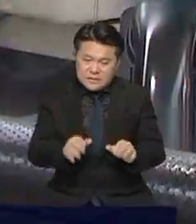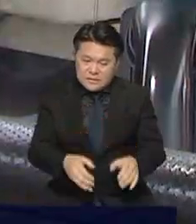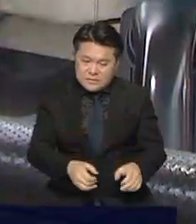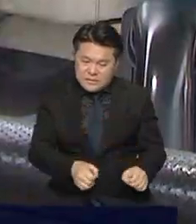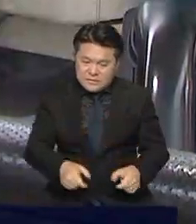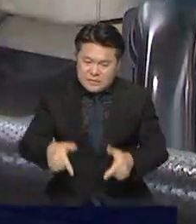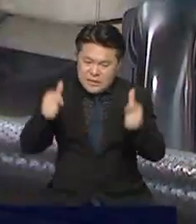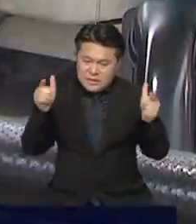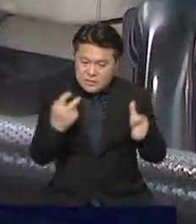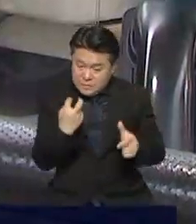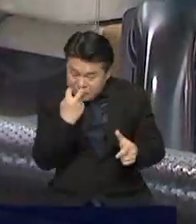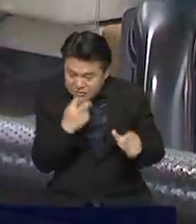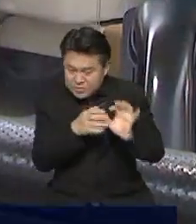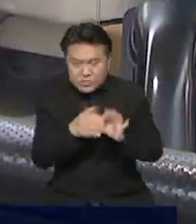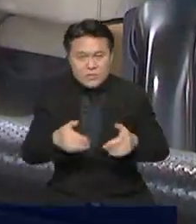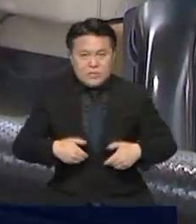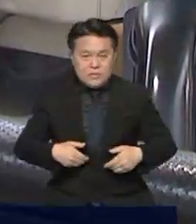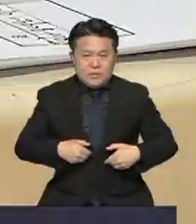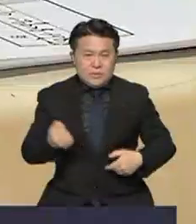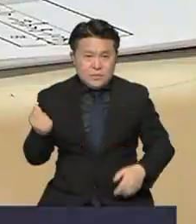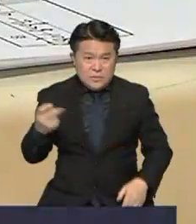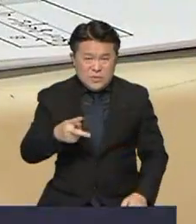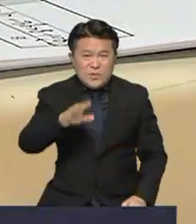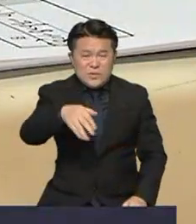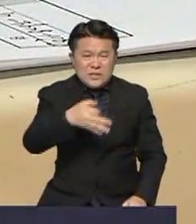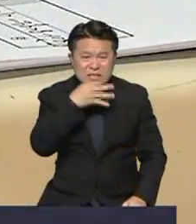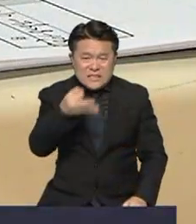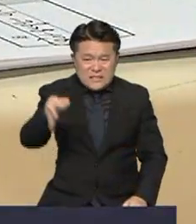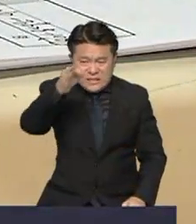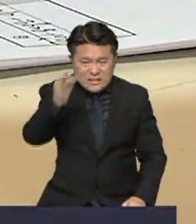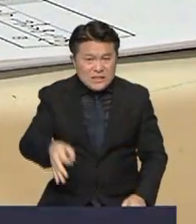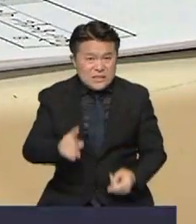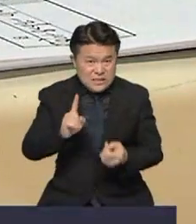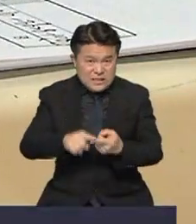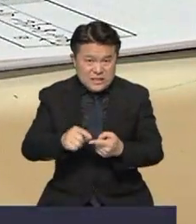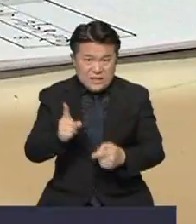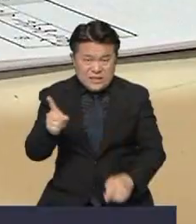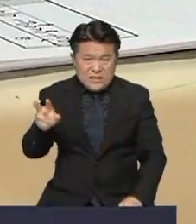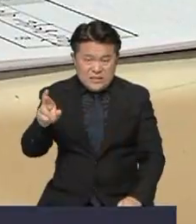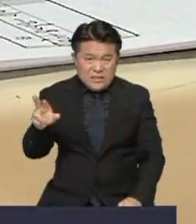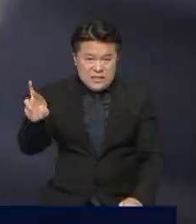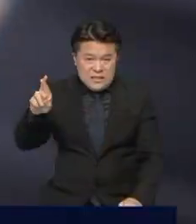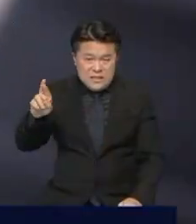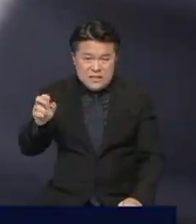모니터링을 지속하고 변동금리 스트레스 DSR 도입 등 추가 대출 관리